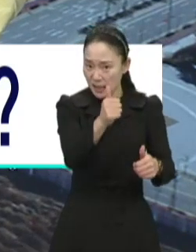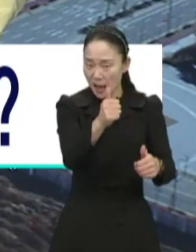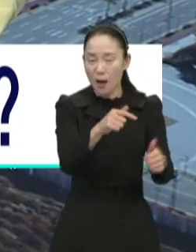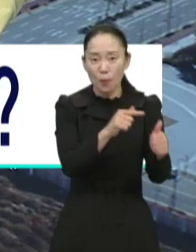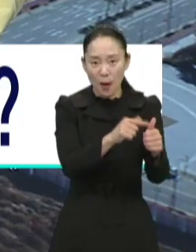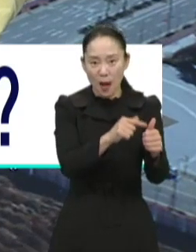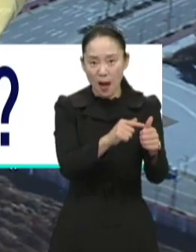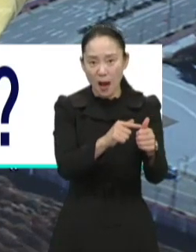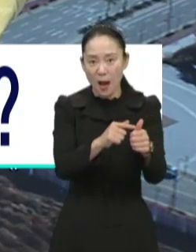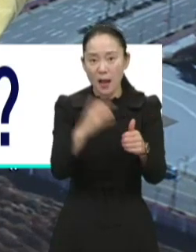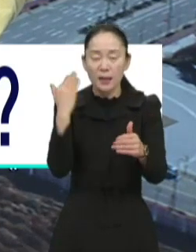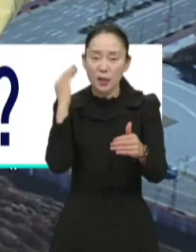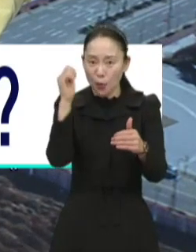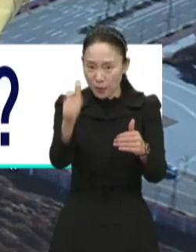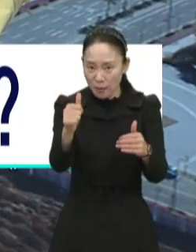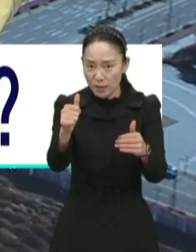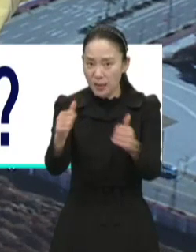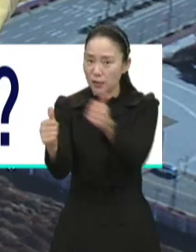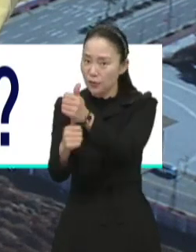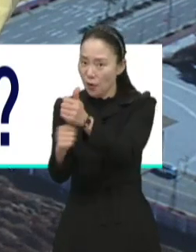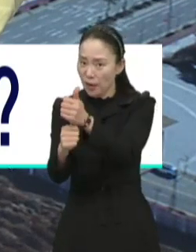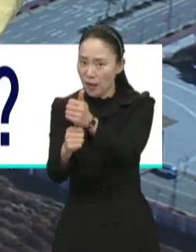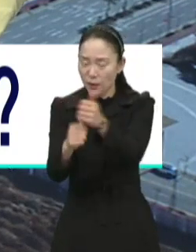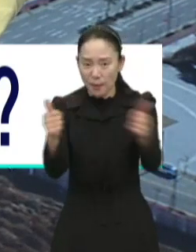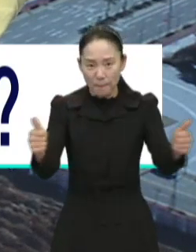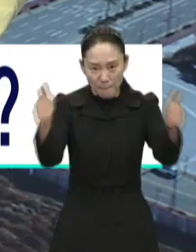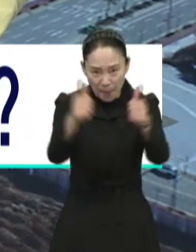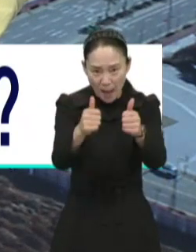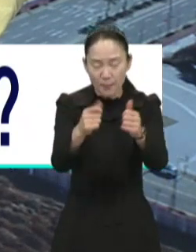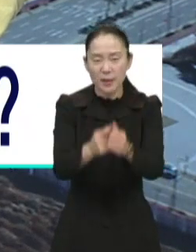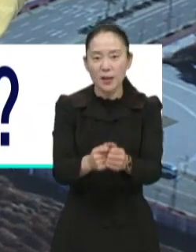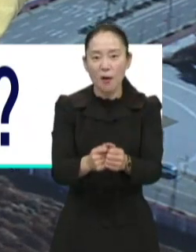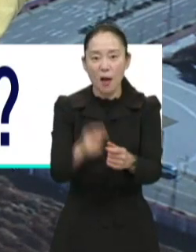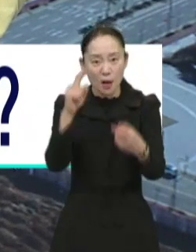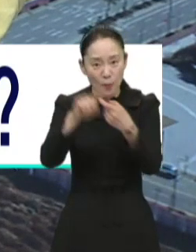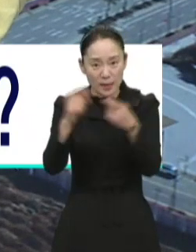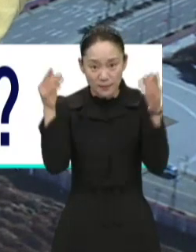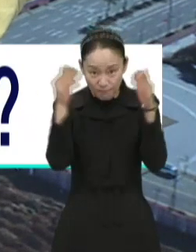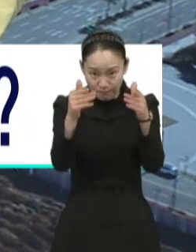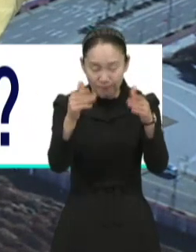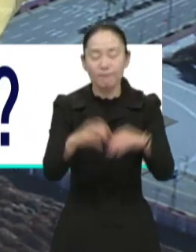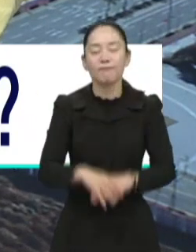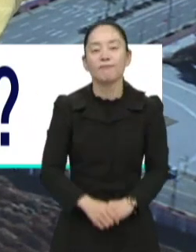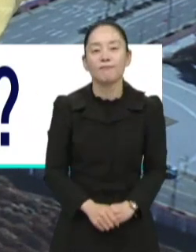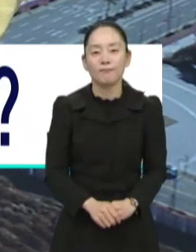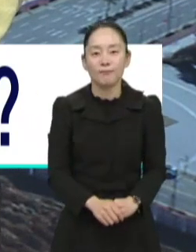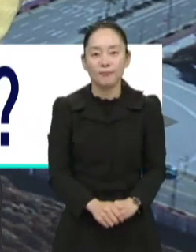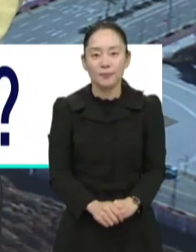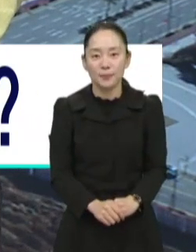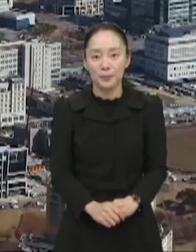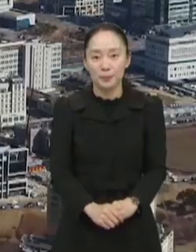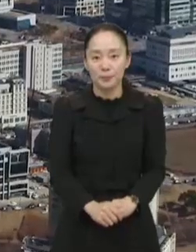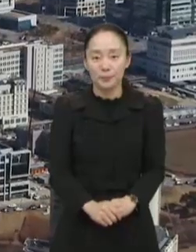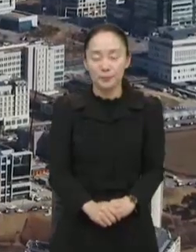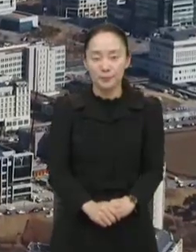시민사회 수석 출신 인사의 맞대결이 성사되면서 많은 관심이 쏠리고 있습니다 김철진 기자입니다